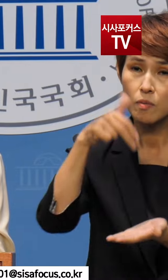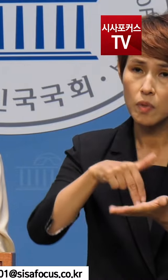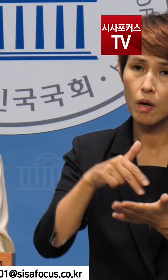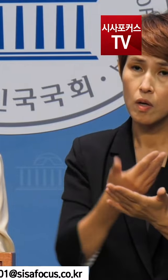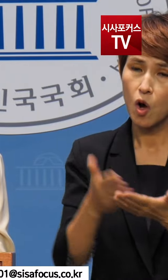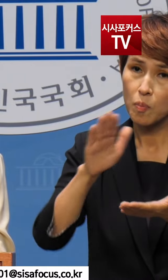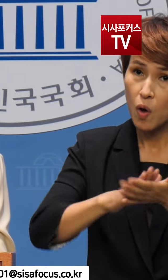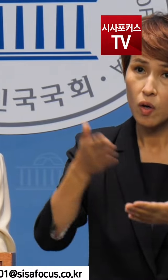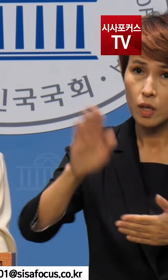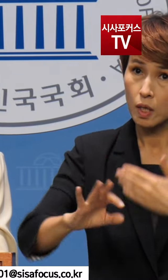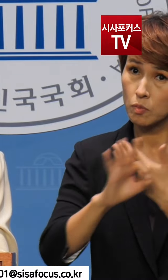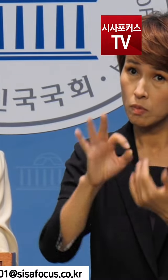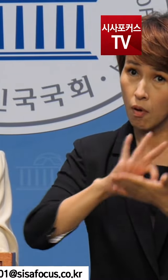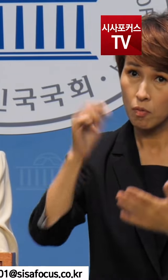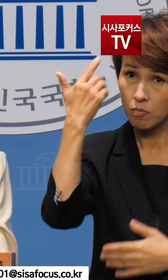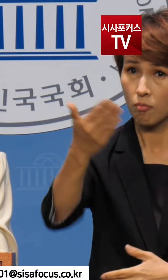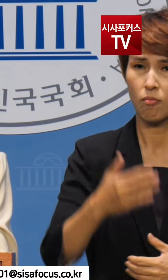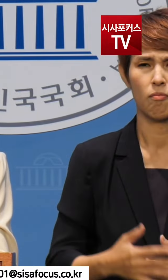혁명인데 보조수단입니까?